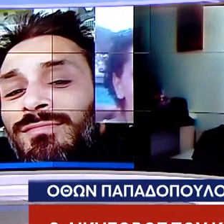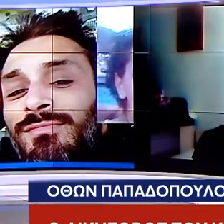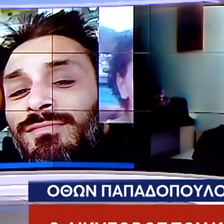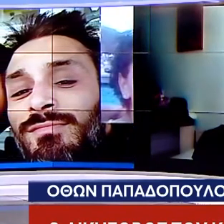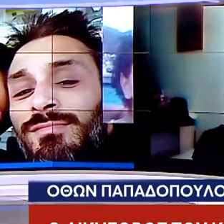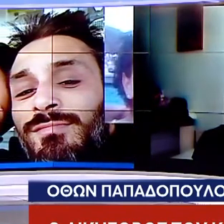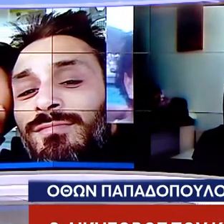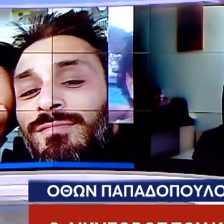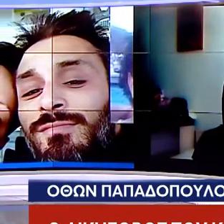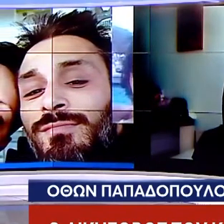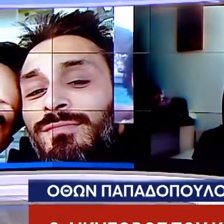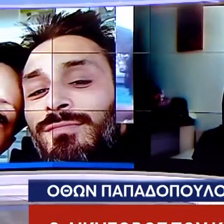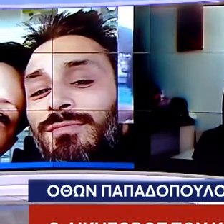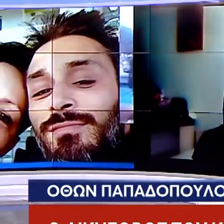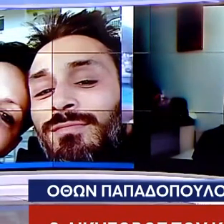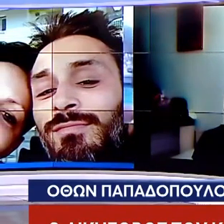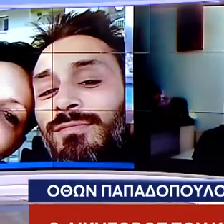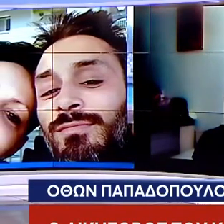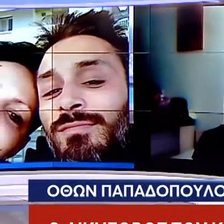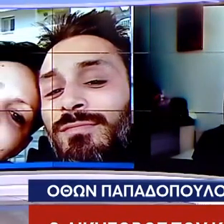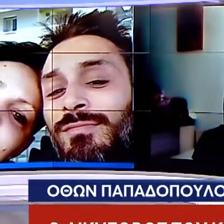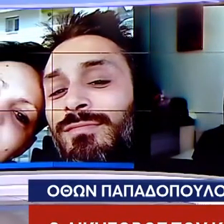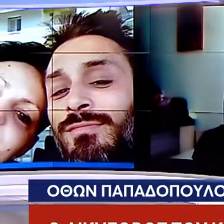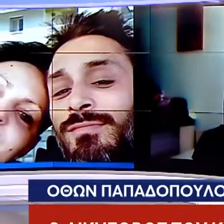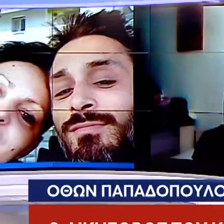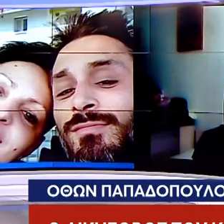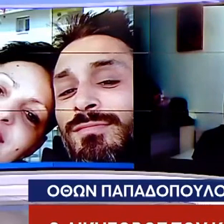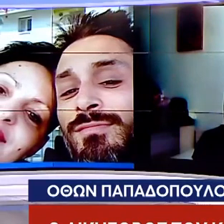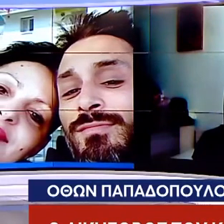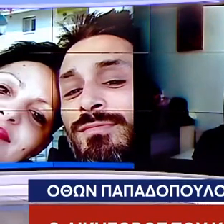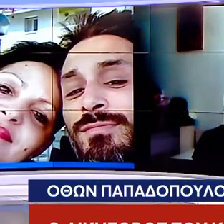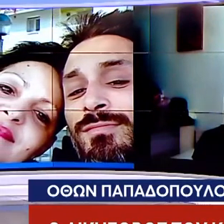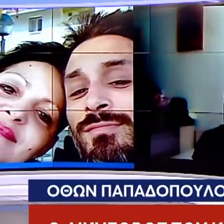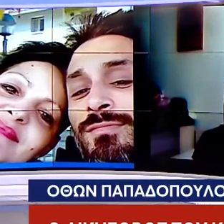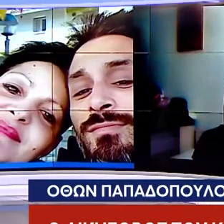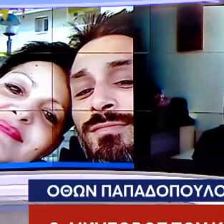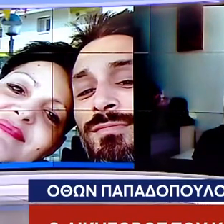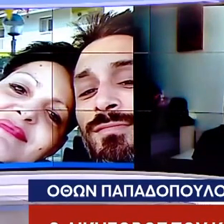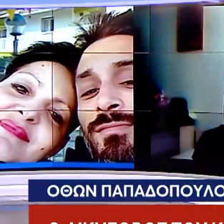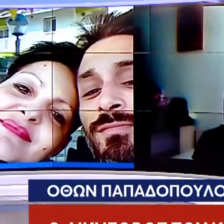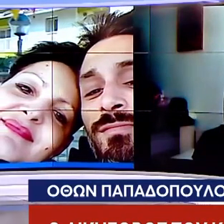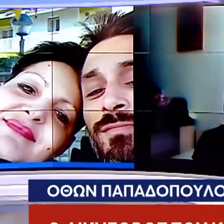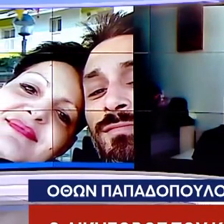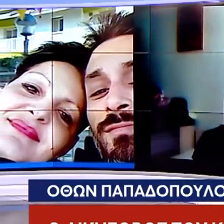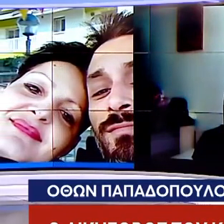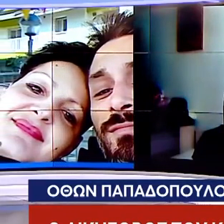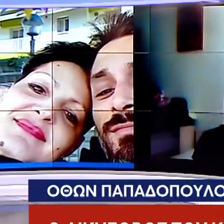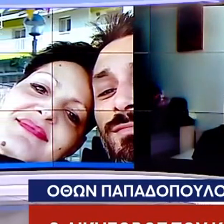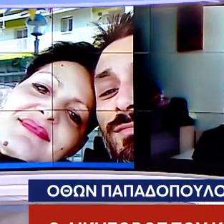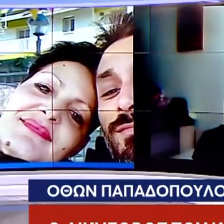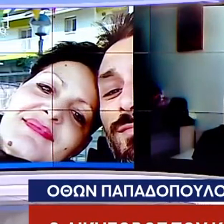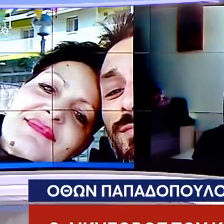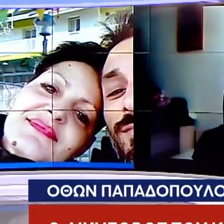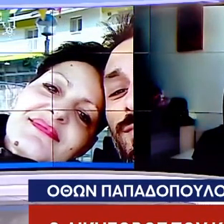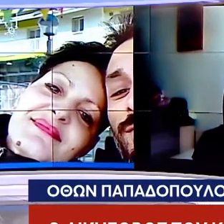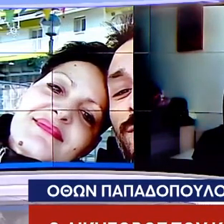και από τον κύριο Καλιακμάνη που έθεσε κάποιες αμφιβολίες σε σχέση με το κίνητρο. Μια πληροφορία που μπορώ να σας δώσω και την οποία γνώριζα